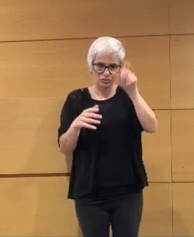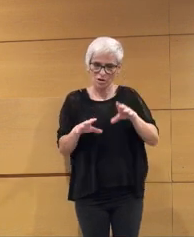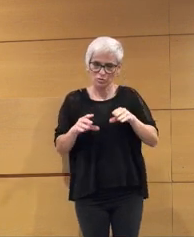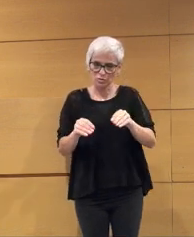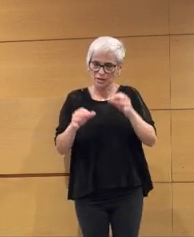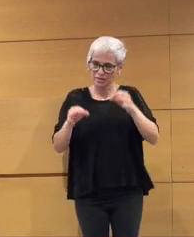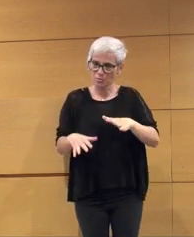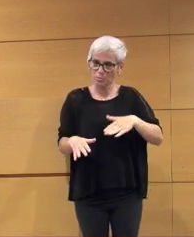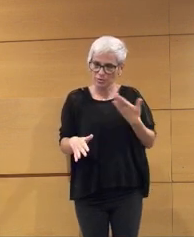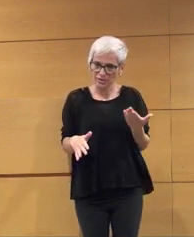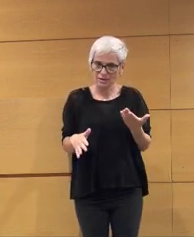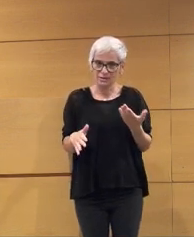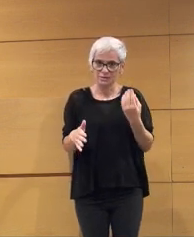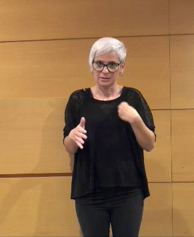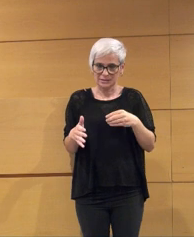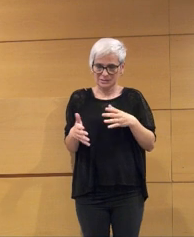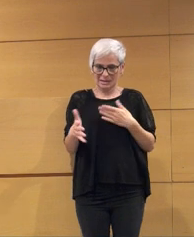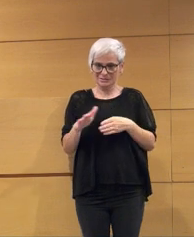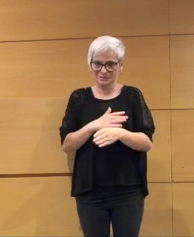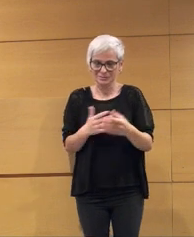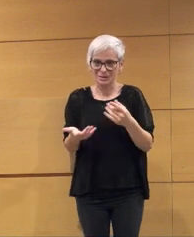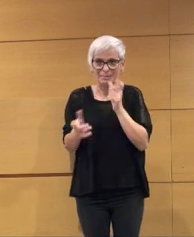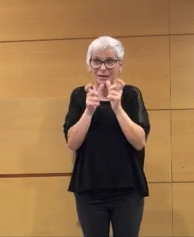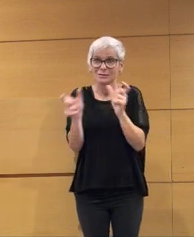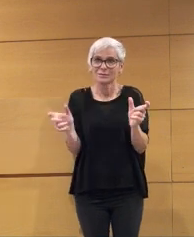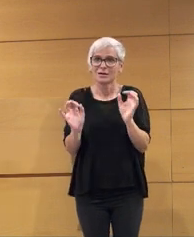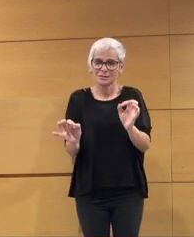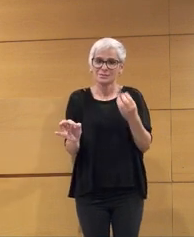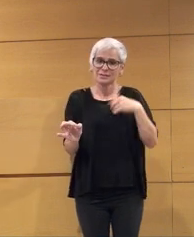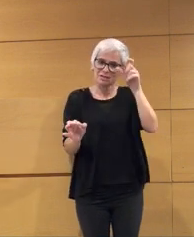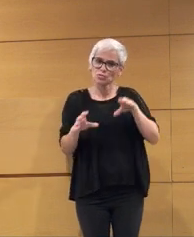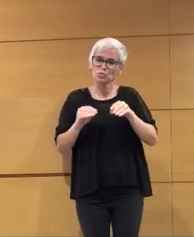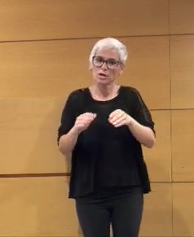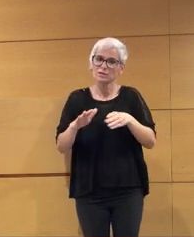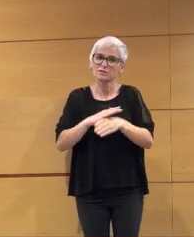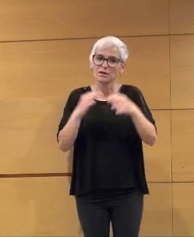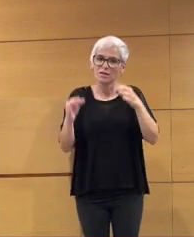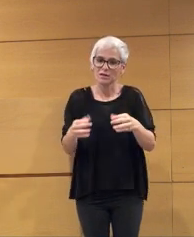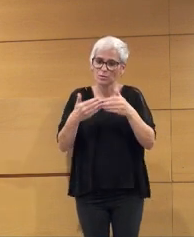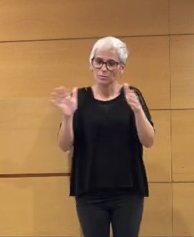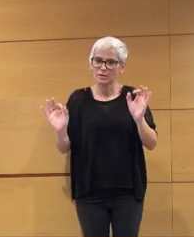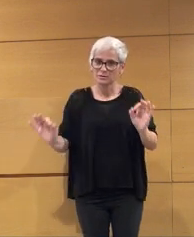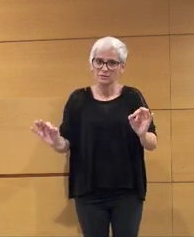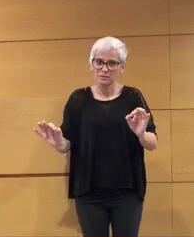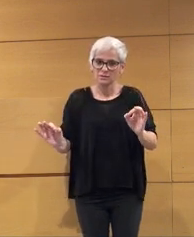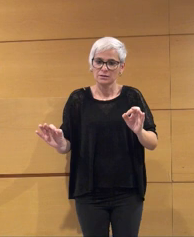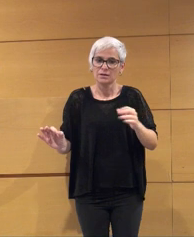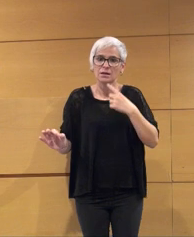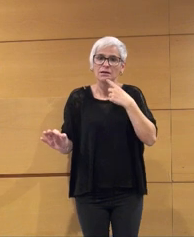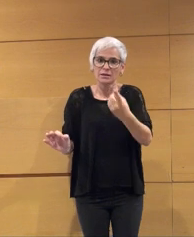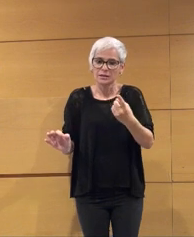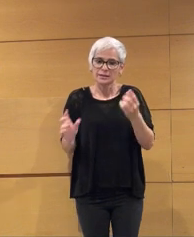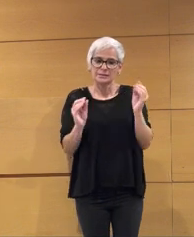l'hora que els desenvolupadors desenvolupin la tecnologia, els usuaris han de dir quines són les